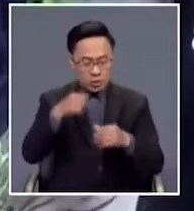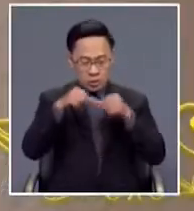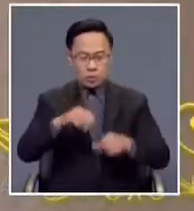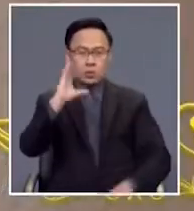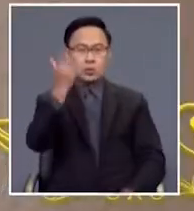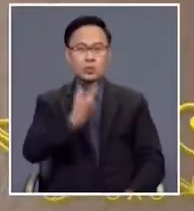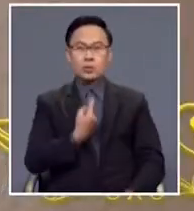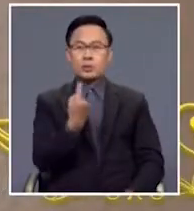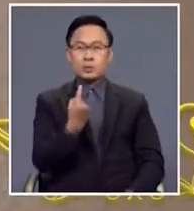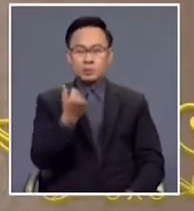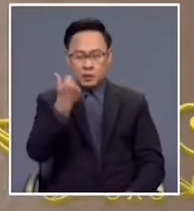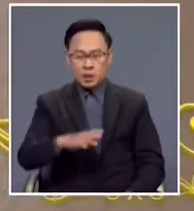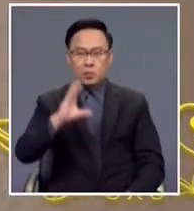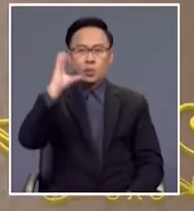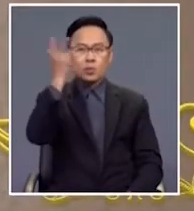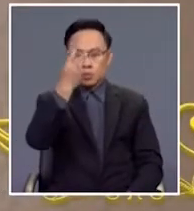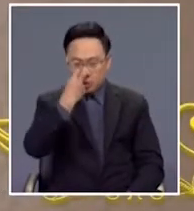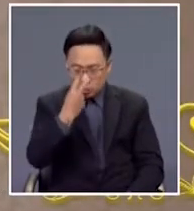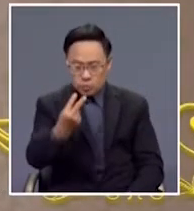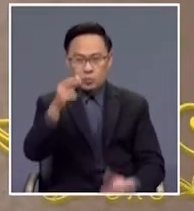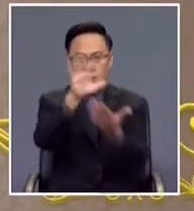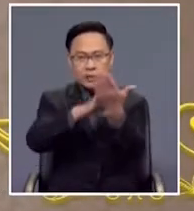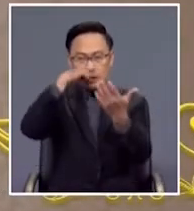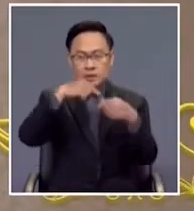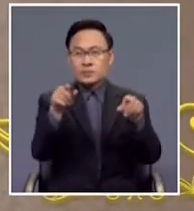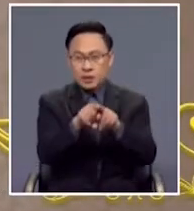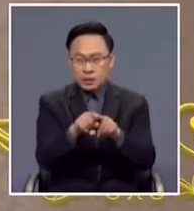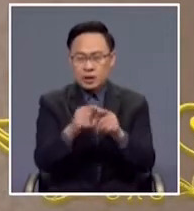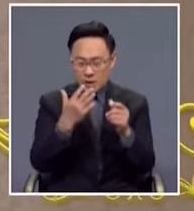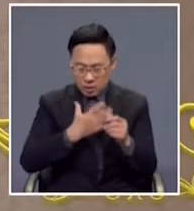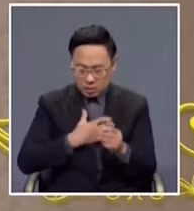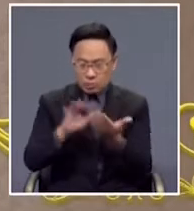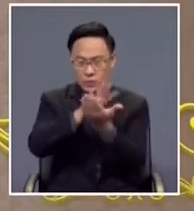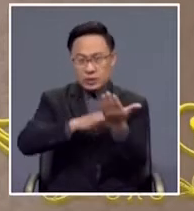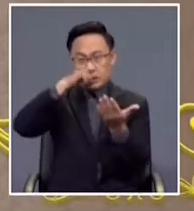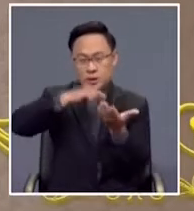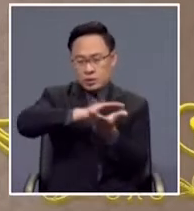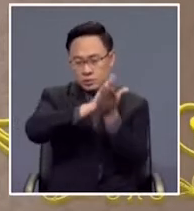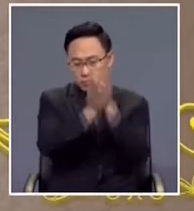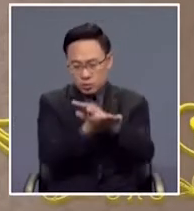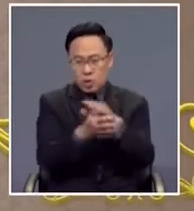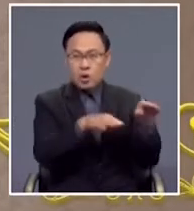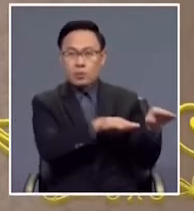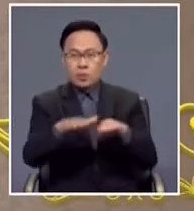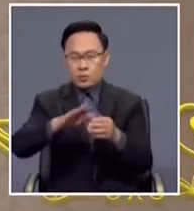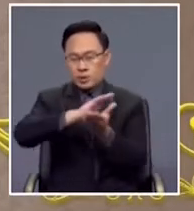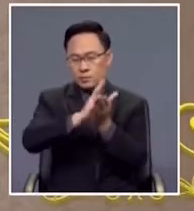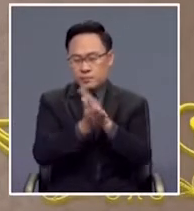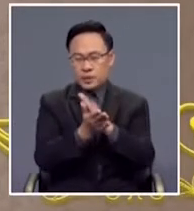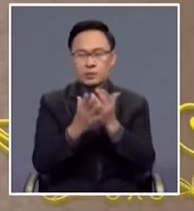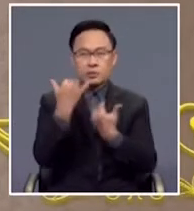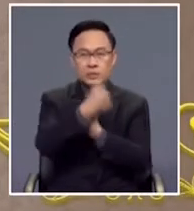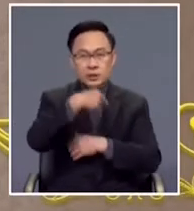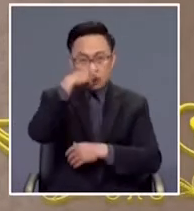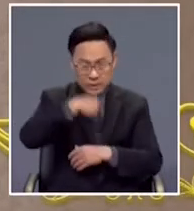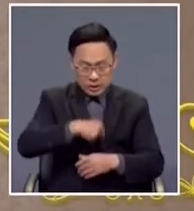ได้เพราะโลกกำลังจับตามองเราอยู่ดังนั้นเราจะต้องปรับตัวและเตรียมพร้อมสำหรับการเปลี่ยนแปลงครั้งใหญ่ของประเทศเ